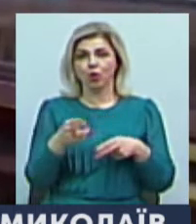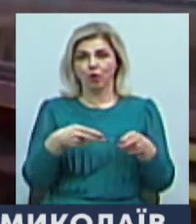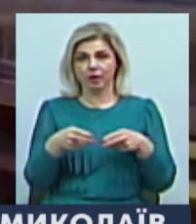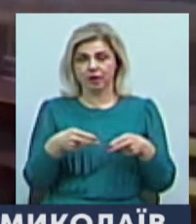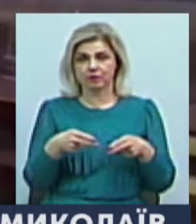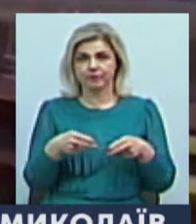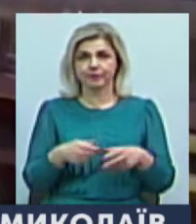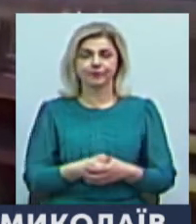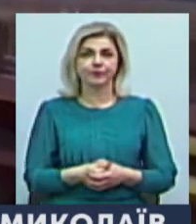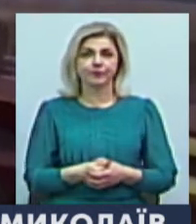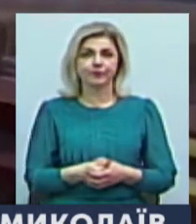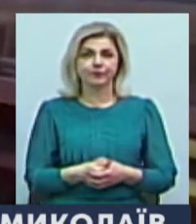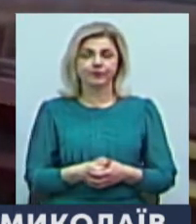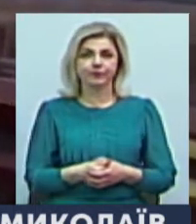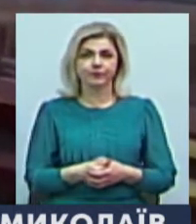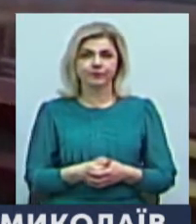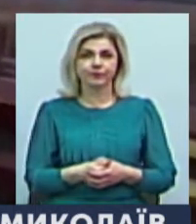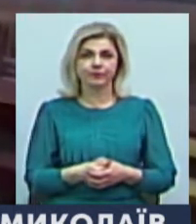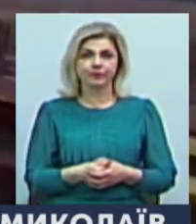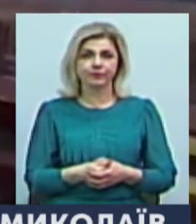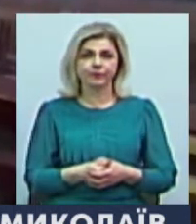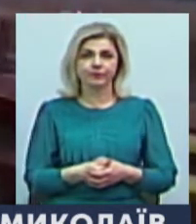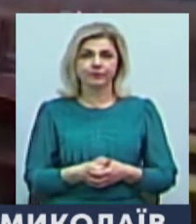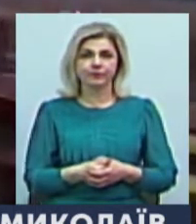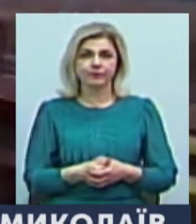втручання з